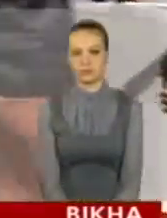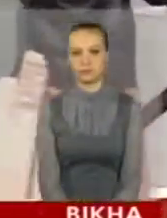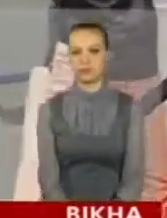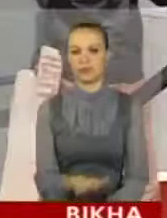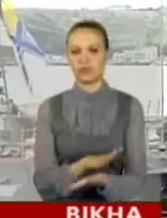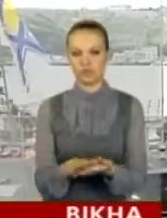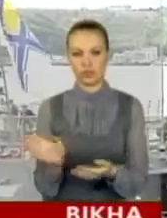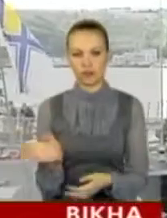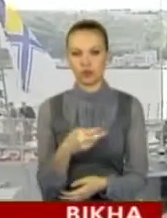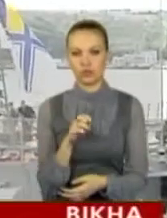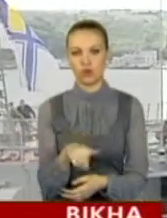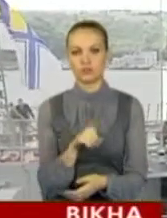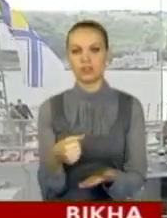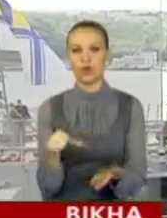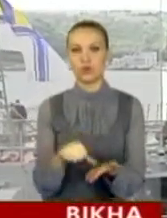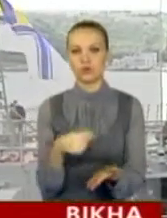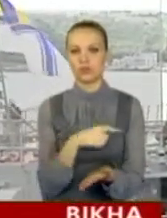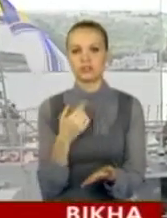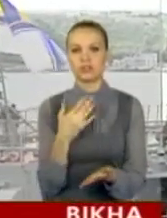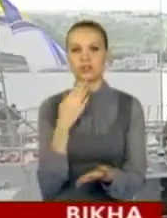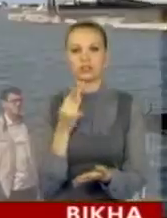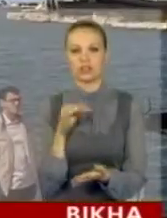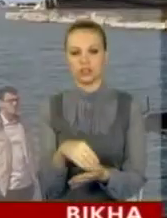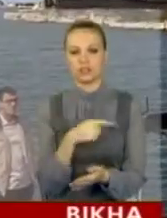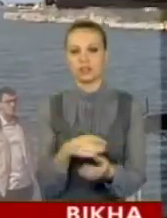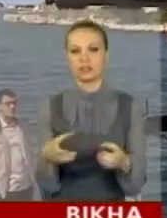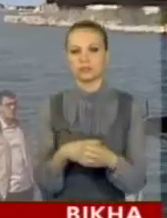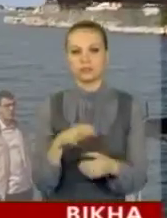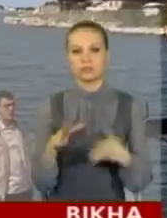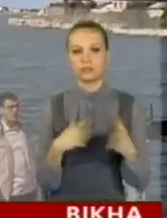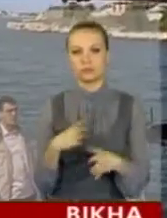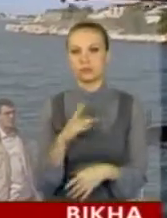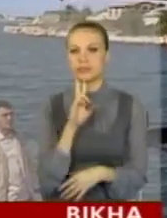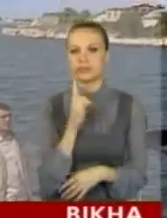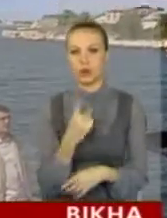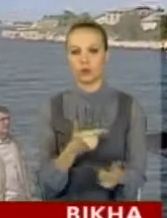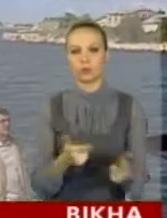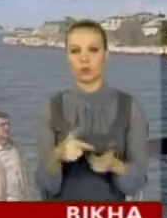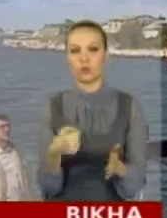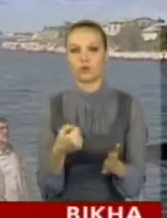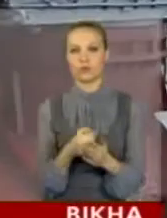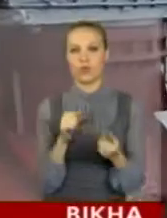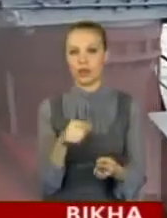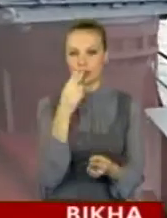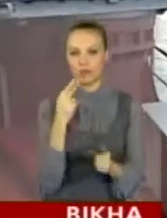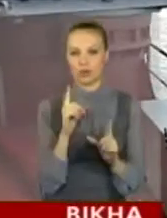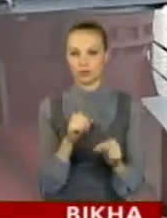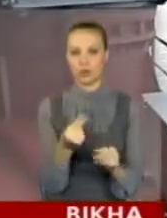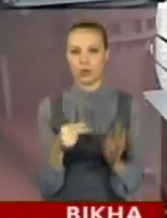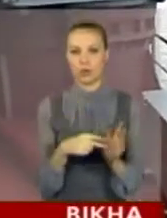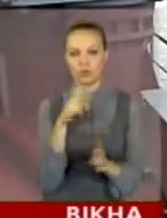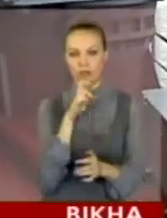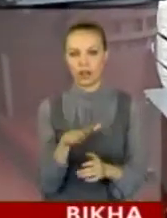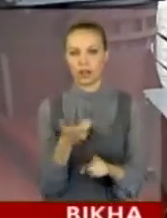Чисто, пасу! До участі операції НАТО «Океанський щит» екіпаж готувався майже 2 роки. Підготовка до антипіратського походу коштувала країні